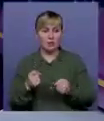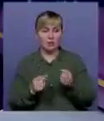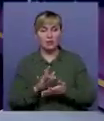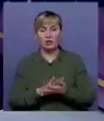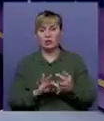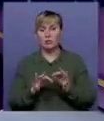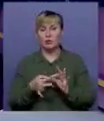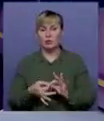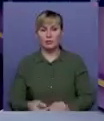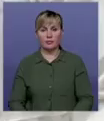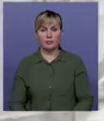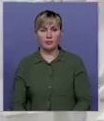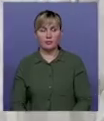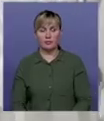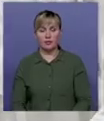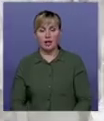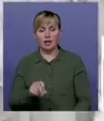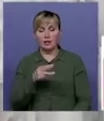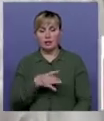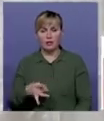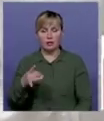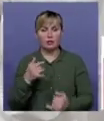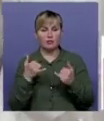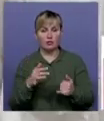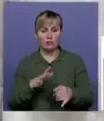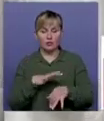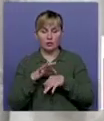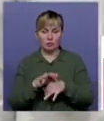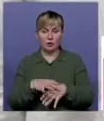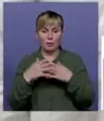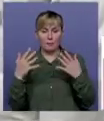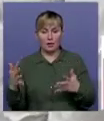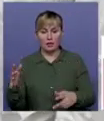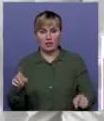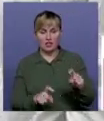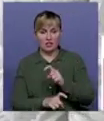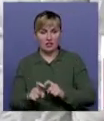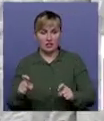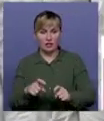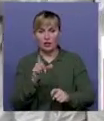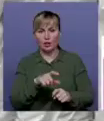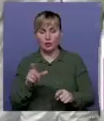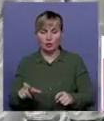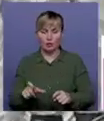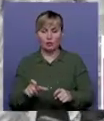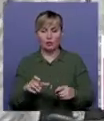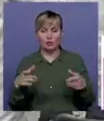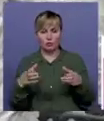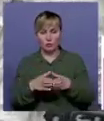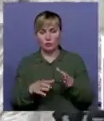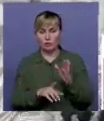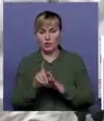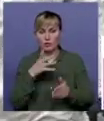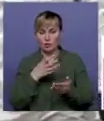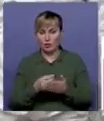подробностями. В Алатауском районе сегодня была проведена масштабная дезинфекция. Сотрудники санитарных служб начали